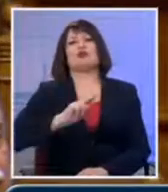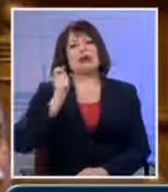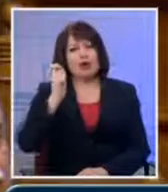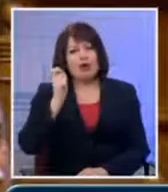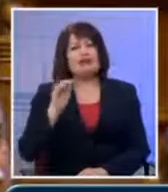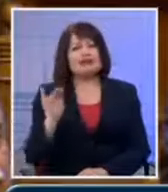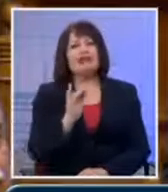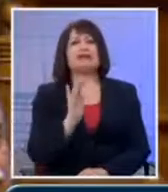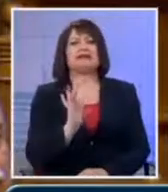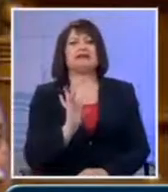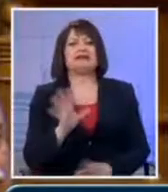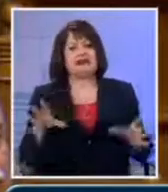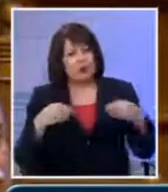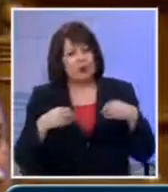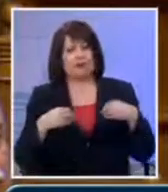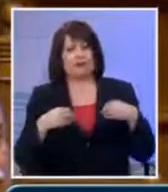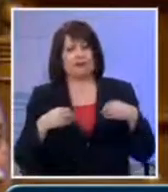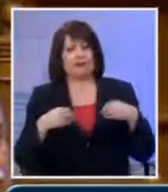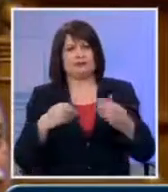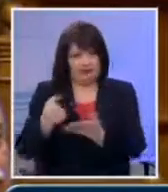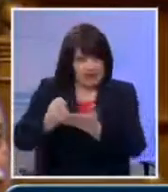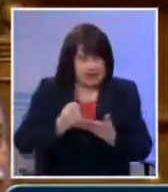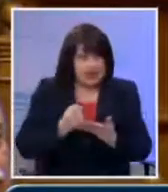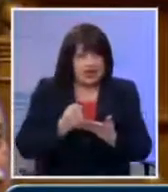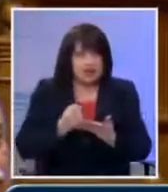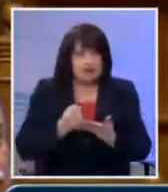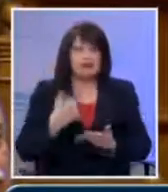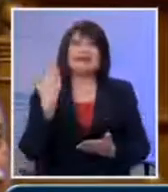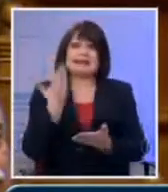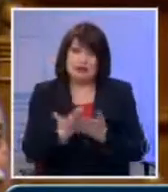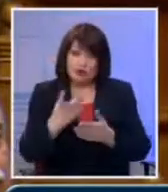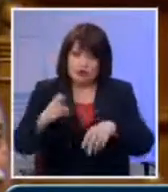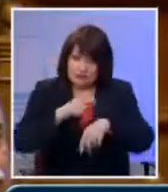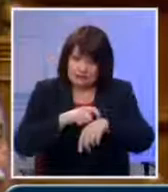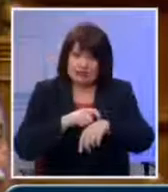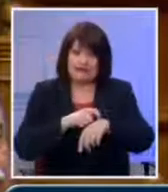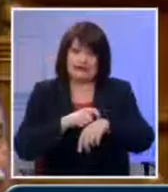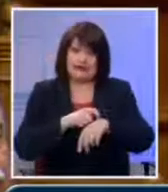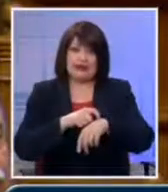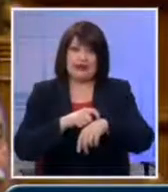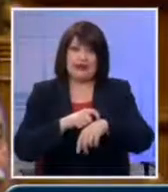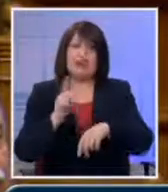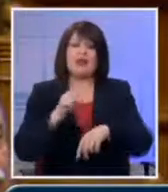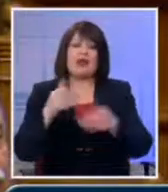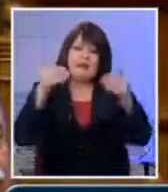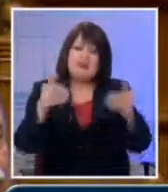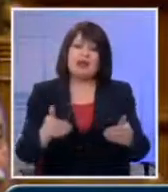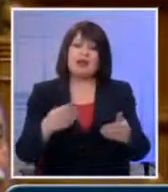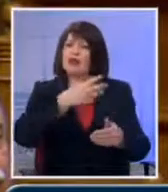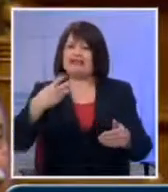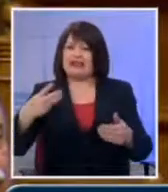αντιπολίτευσης να υιοθετήσουν, να στηρίξουν, και ζητώ και τώρα, διότι αυτές δεν είναι οι κόκκινες γραμμές του